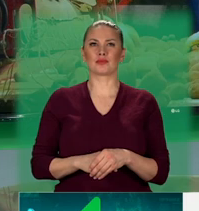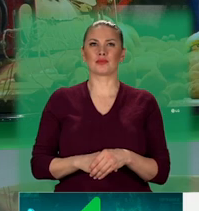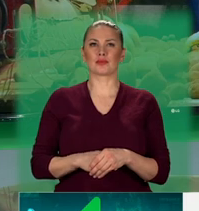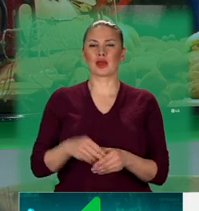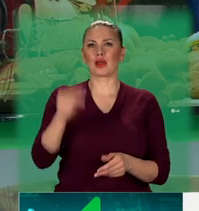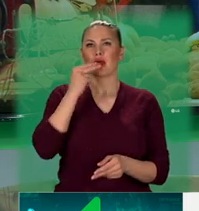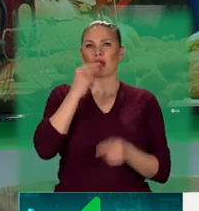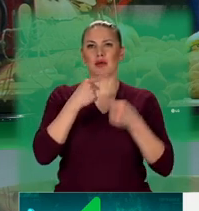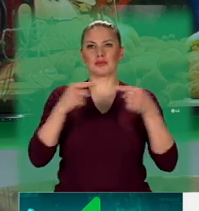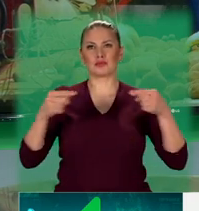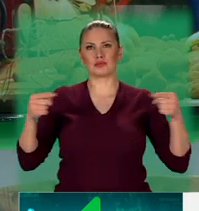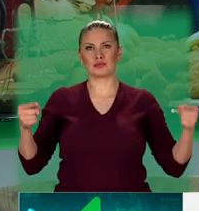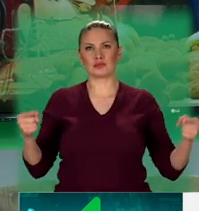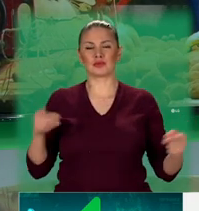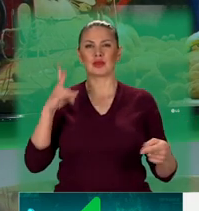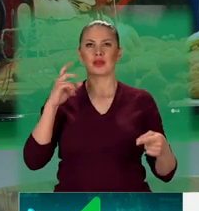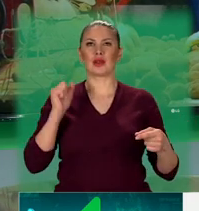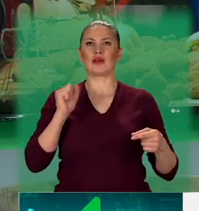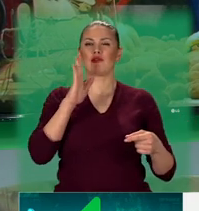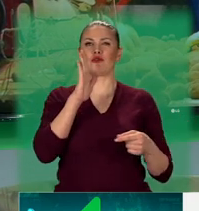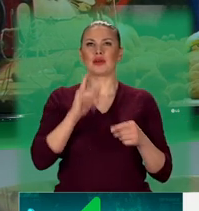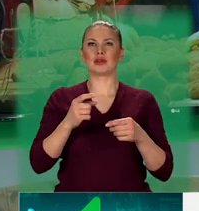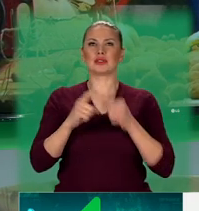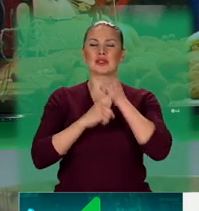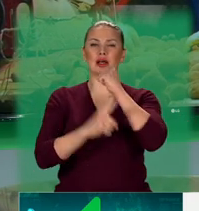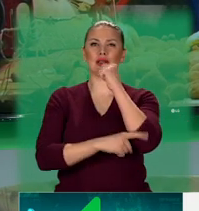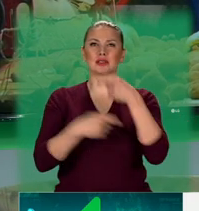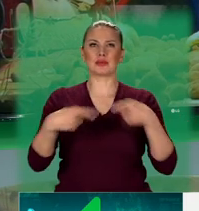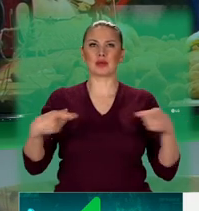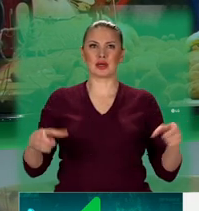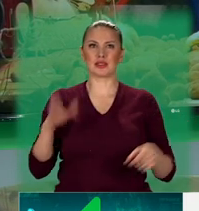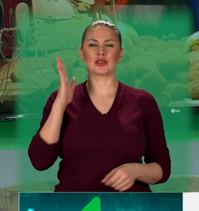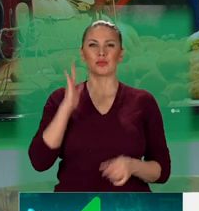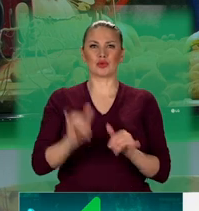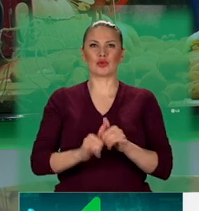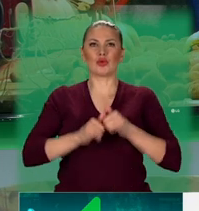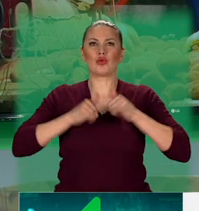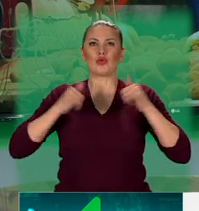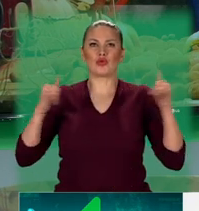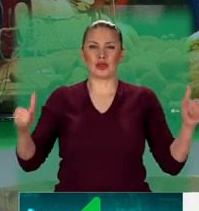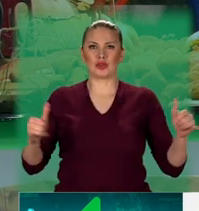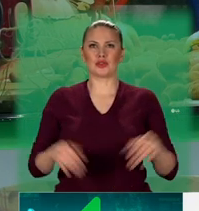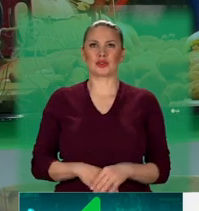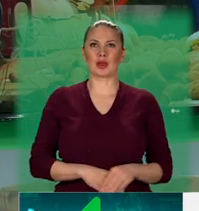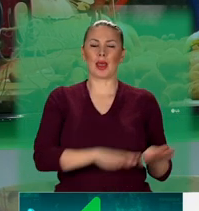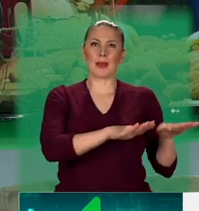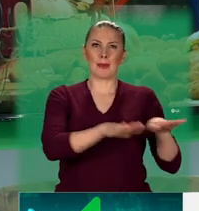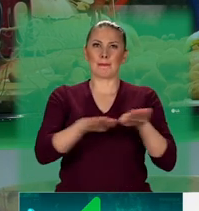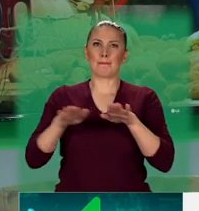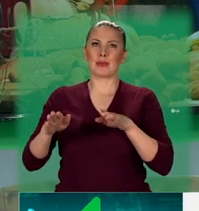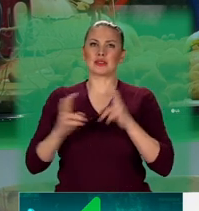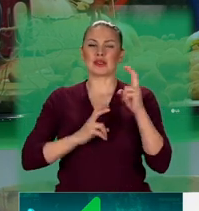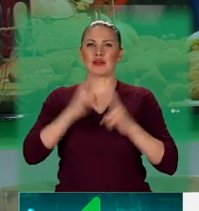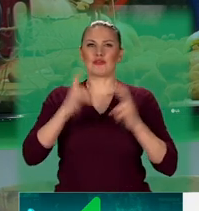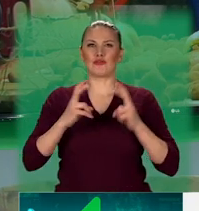Овощное разнообразие на сахалинских прилавках будет продолжать радовать покупателей. В период карантина местные совхозы продолжают реализацию своей